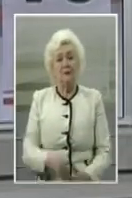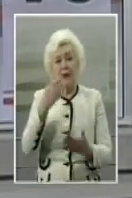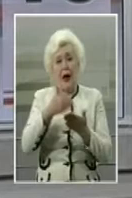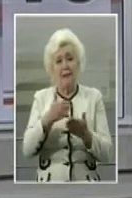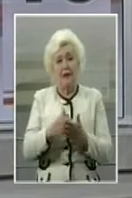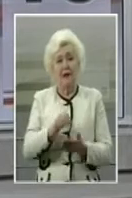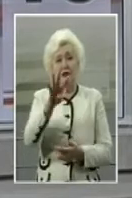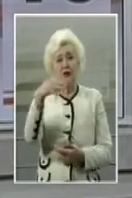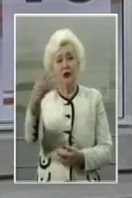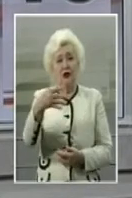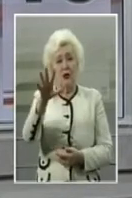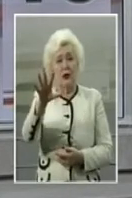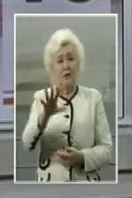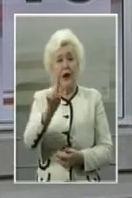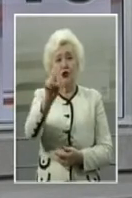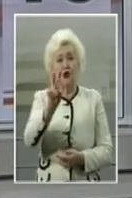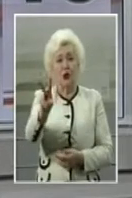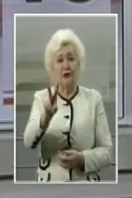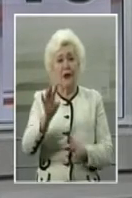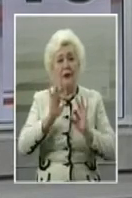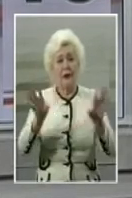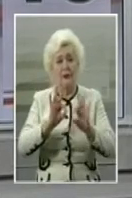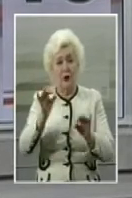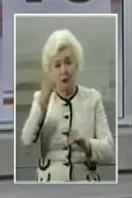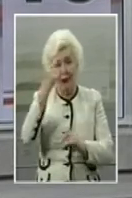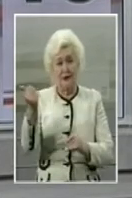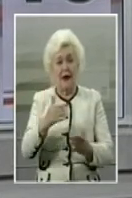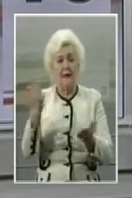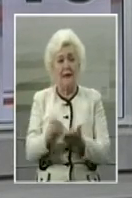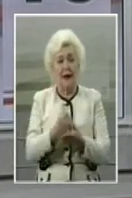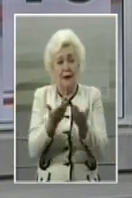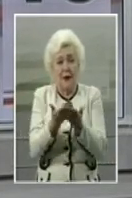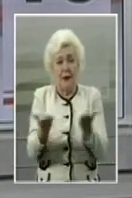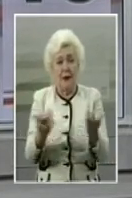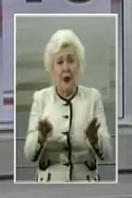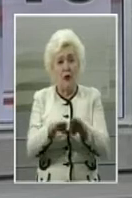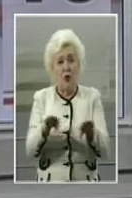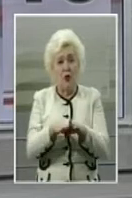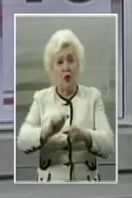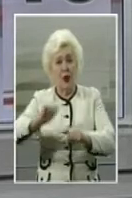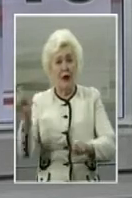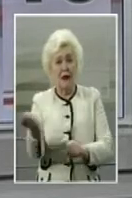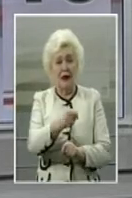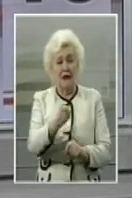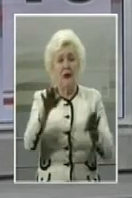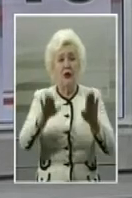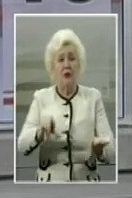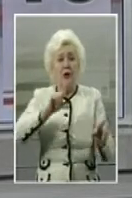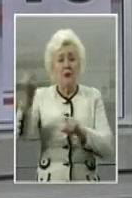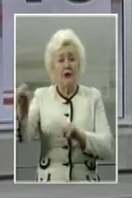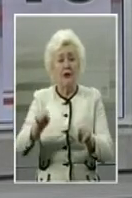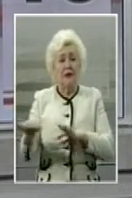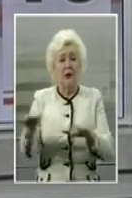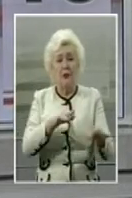Близько 16:45 на 102 надійшла інформація про знайдений предмет, схожий на гранату. На місце події виїхала